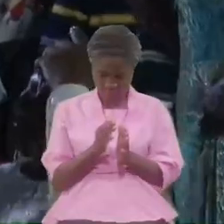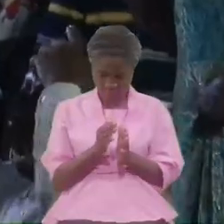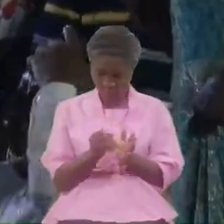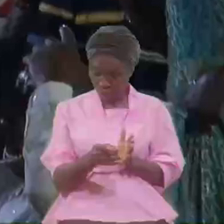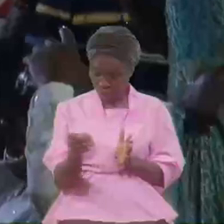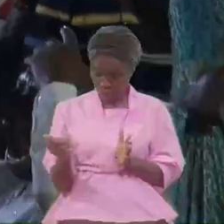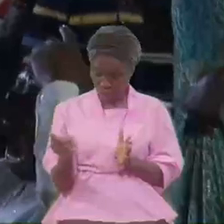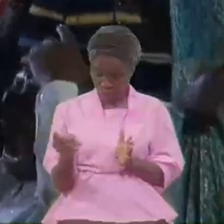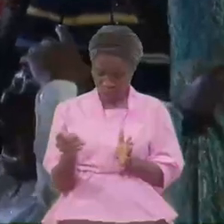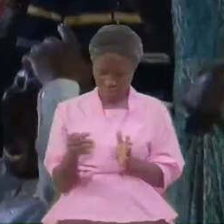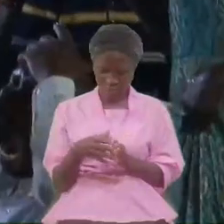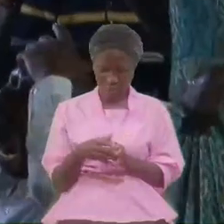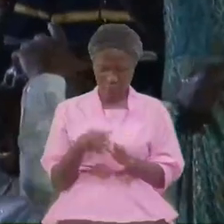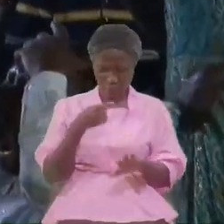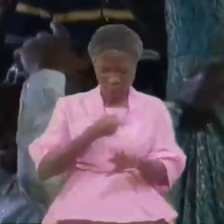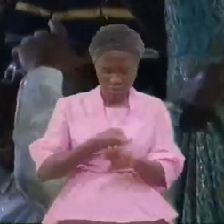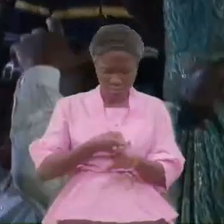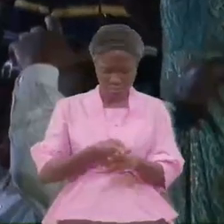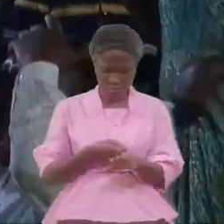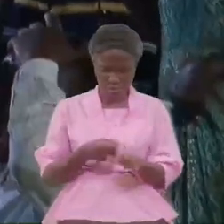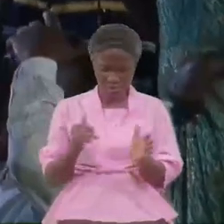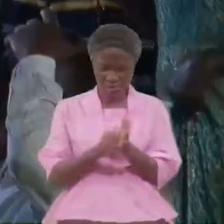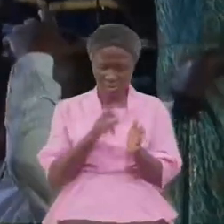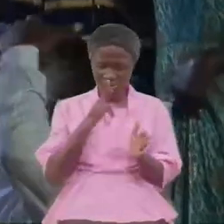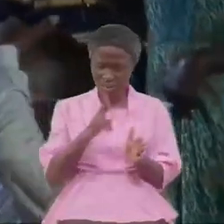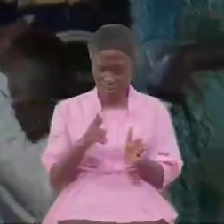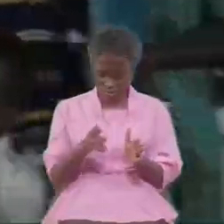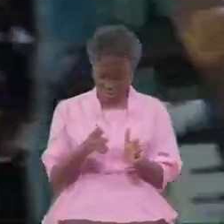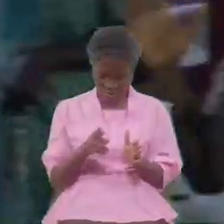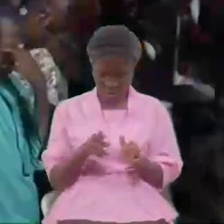que les os cassés